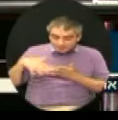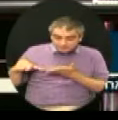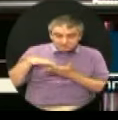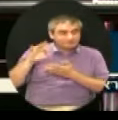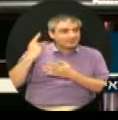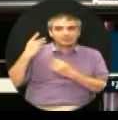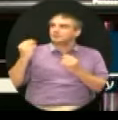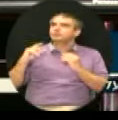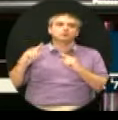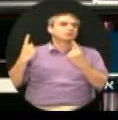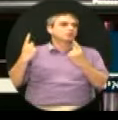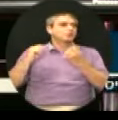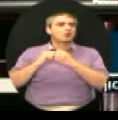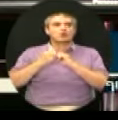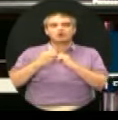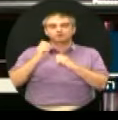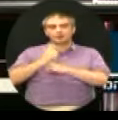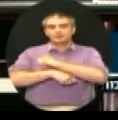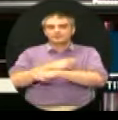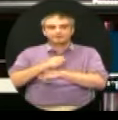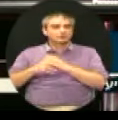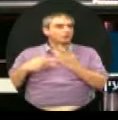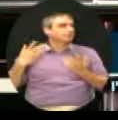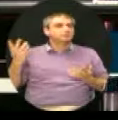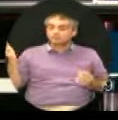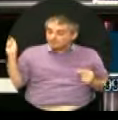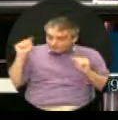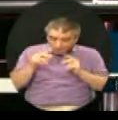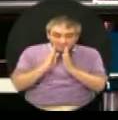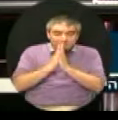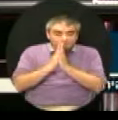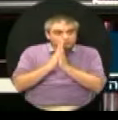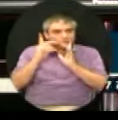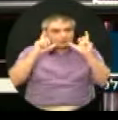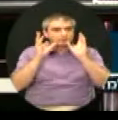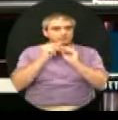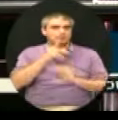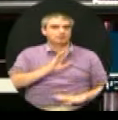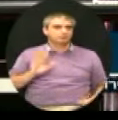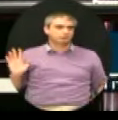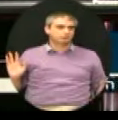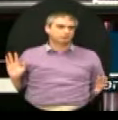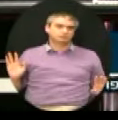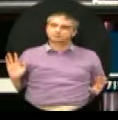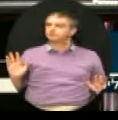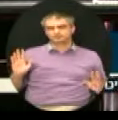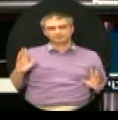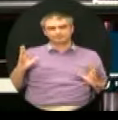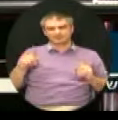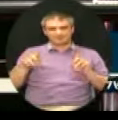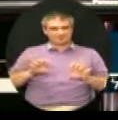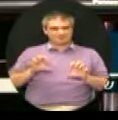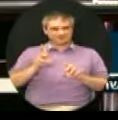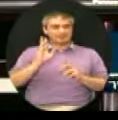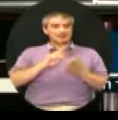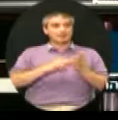אם היה איזשהו אירוע שם או איזה אירוע של בר מצווה או בת מצווה, ובאו וביקשו להצלם איתו. תופעה שלעיתים מרגיזה